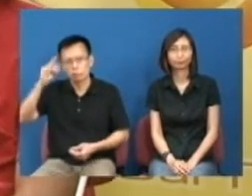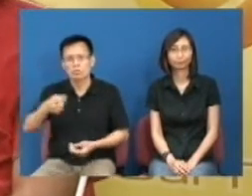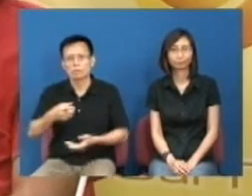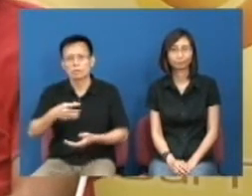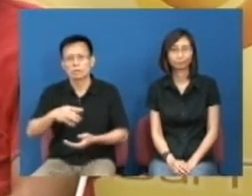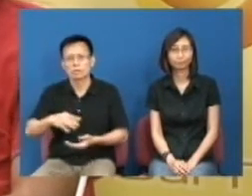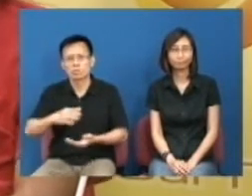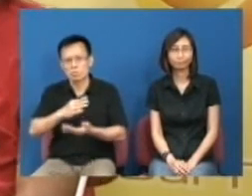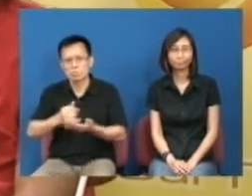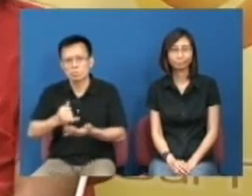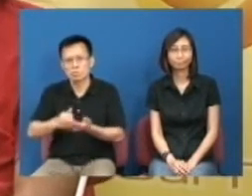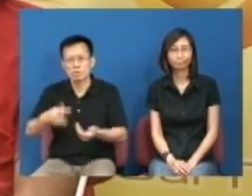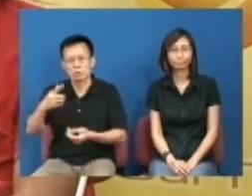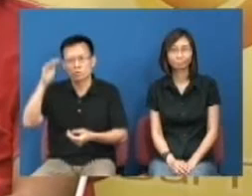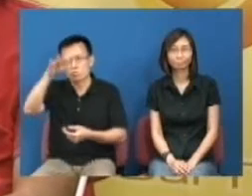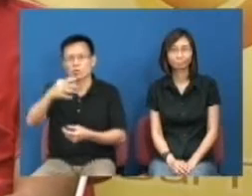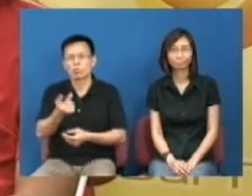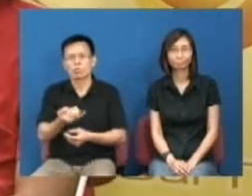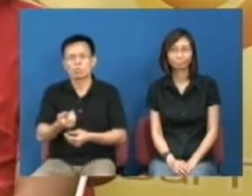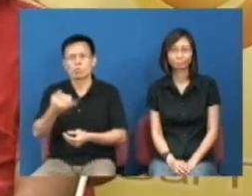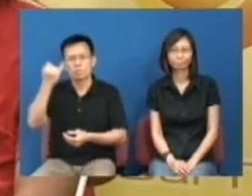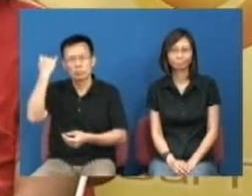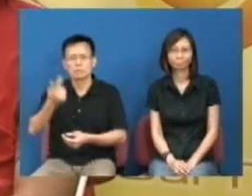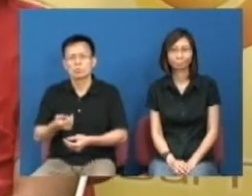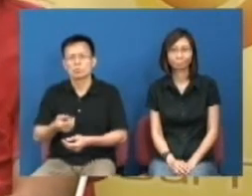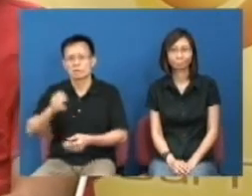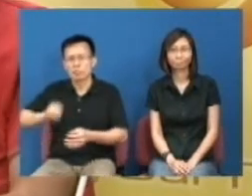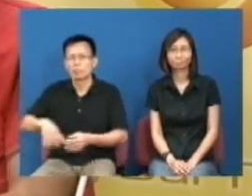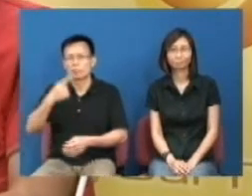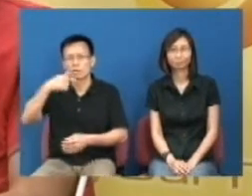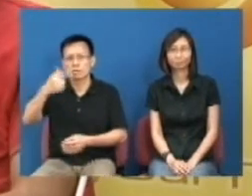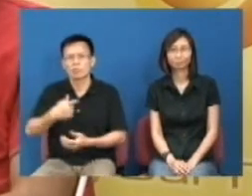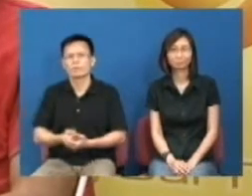咗啦，將來嗰個唔知道好唔好啊，即係多餘啊，係咪啊？